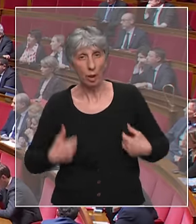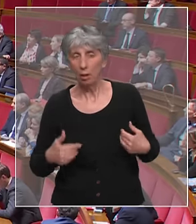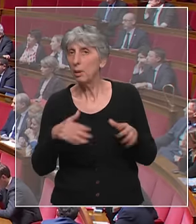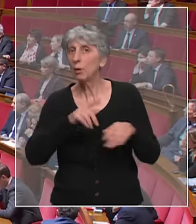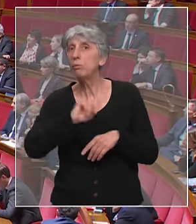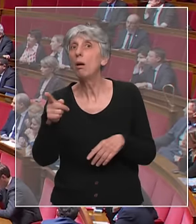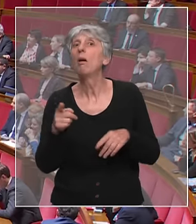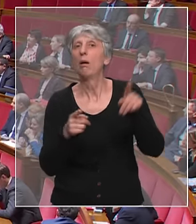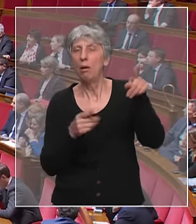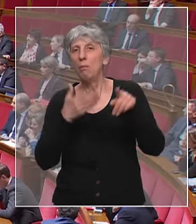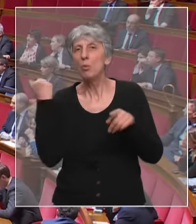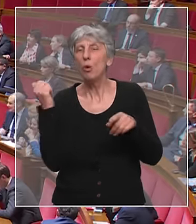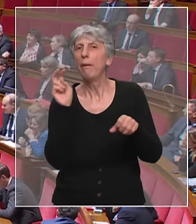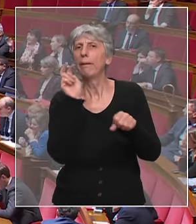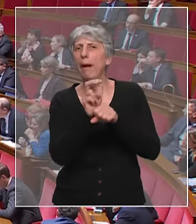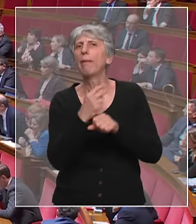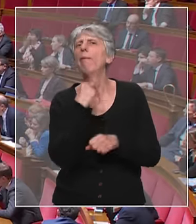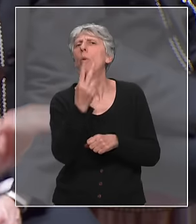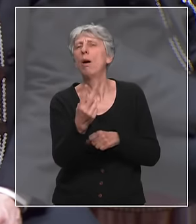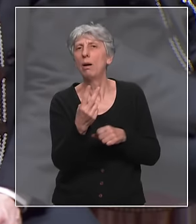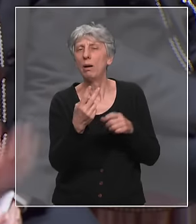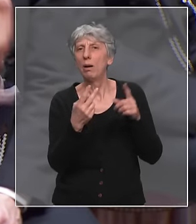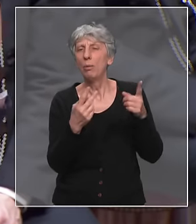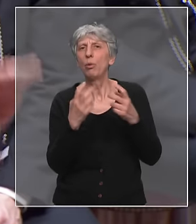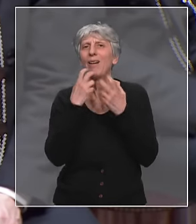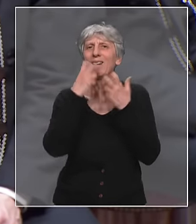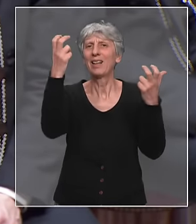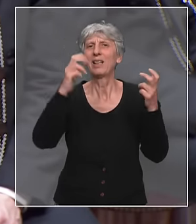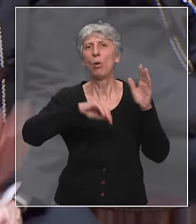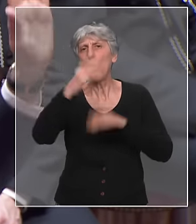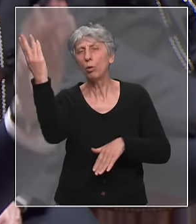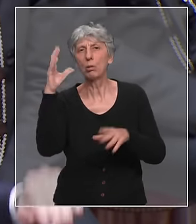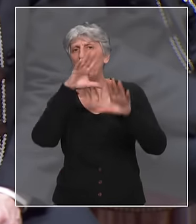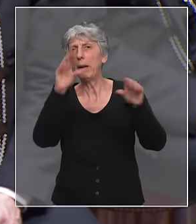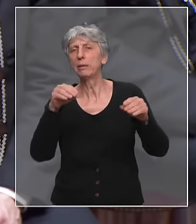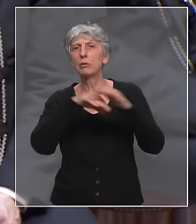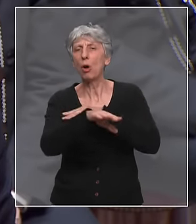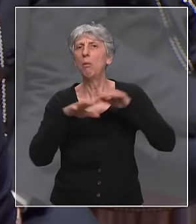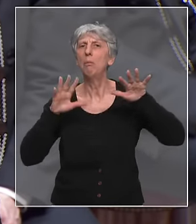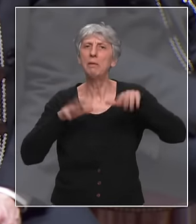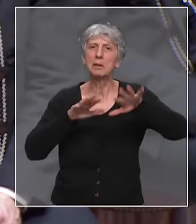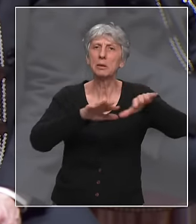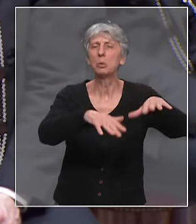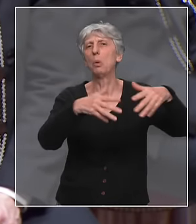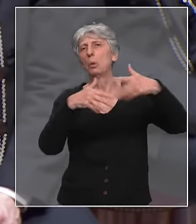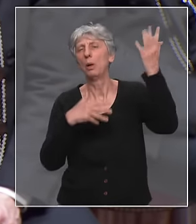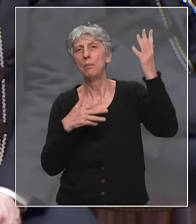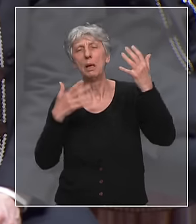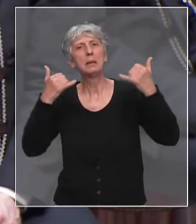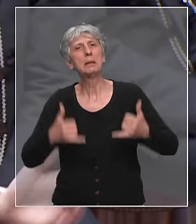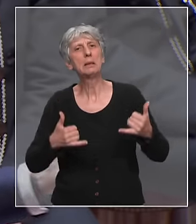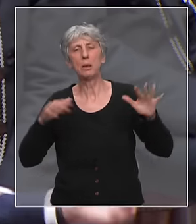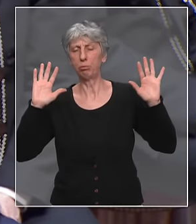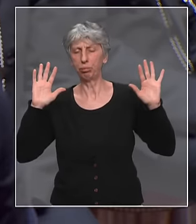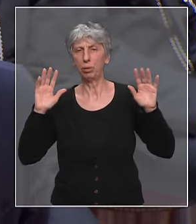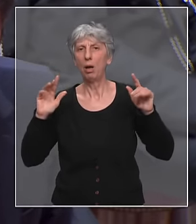donc économisez plutôt votre voix pour aller crier ailleurs, je ne sais où, dans des manifestations ou autres. Mais ici, ça n'aura pas d'impact